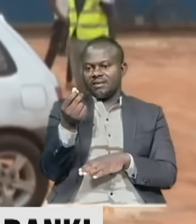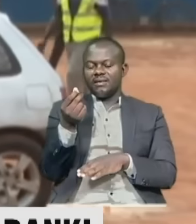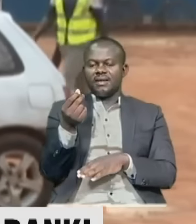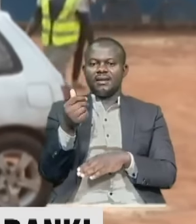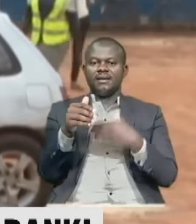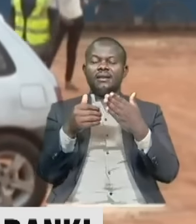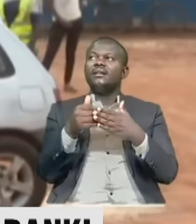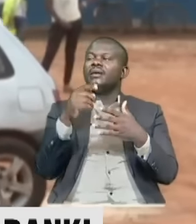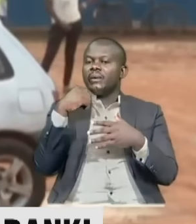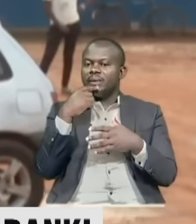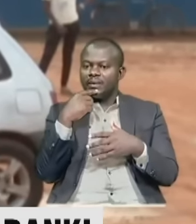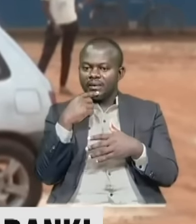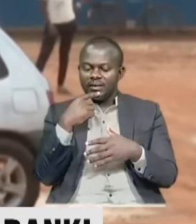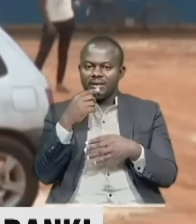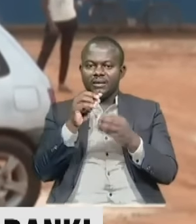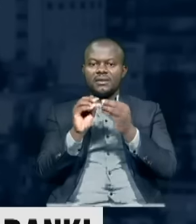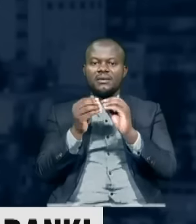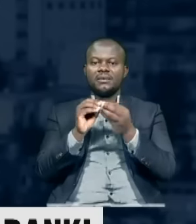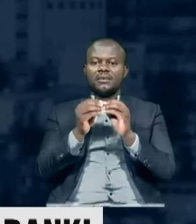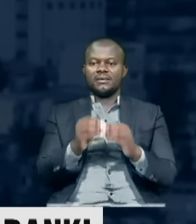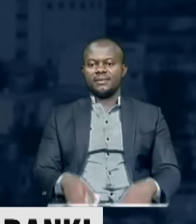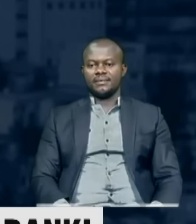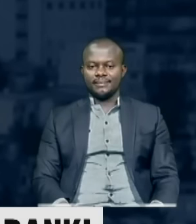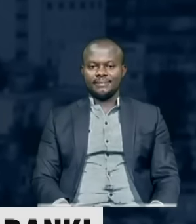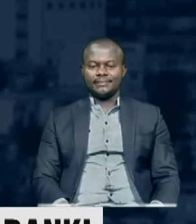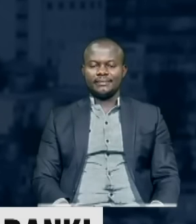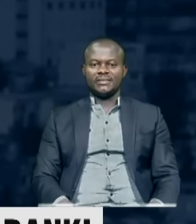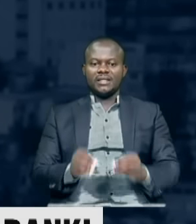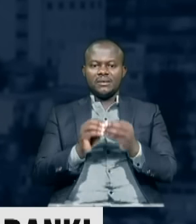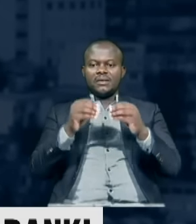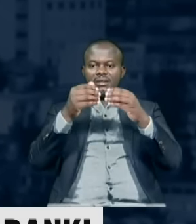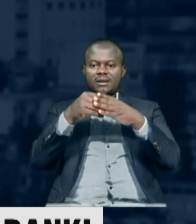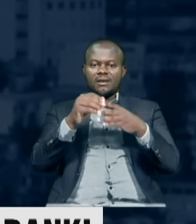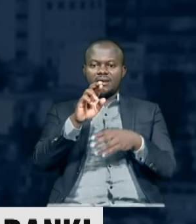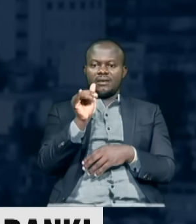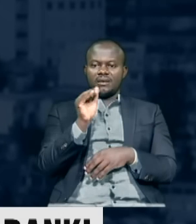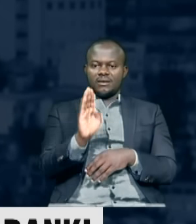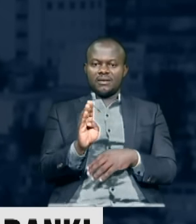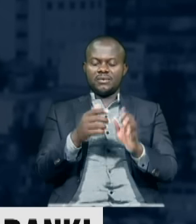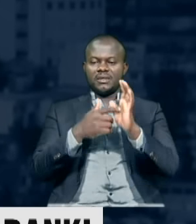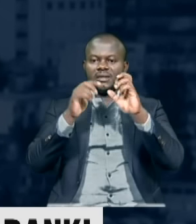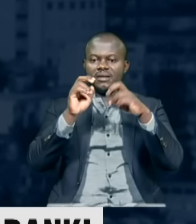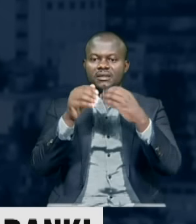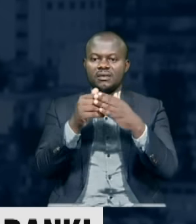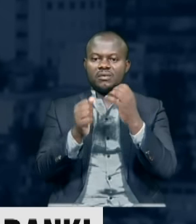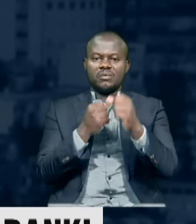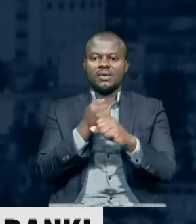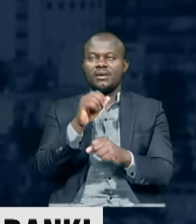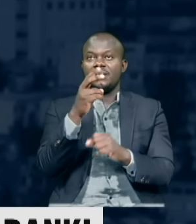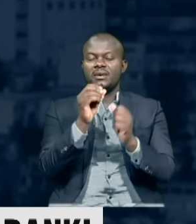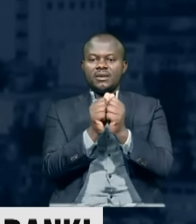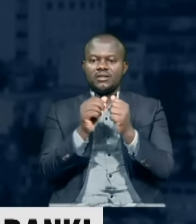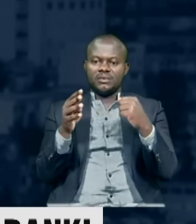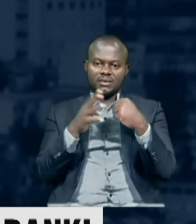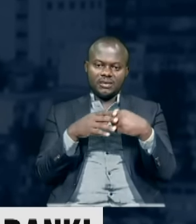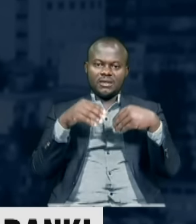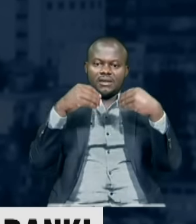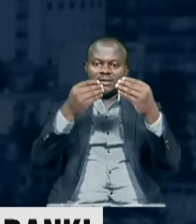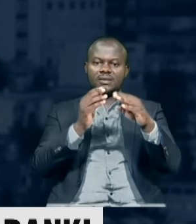ni kanaka. Iyo nimero urumve mu baruyeho. Imari itangwa n'urwego rw'ubugenzacyaha RIB igaragaza ko muri 2019 hatanzwe